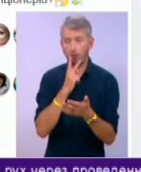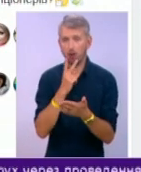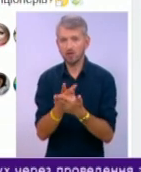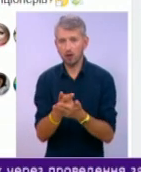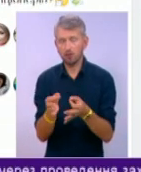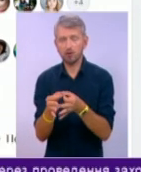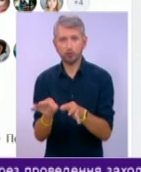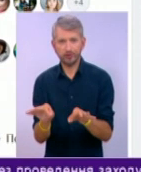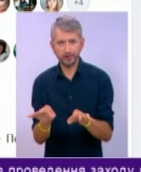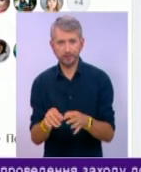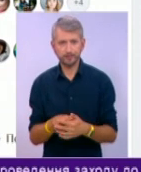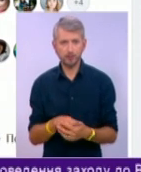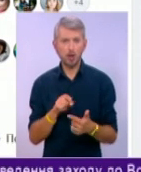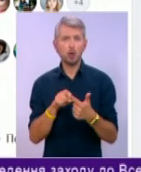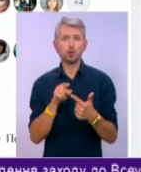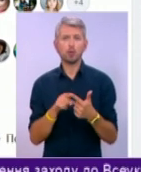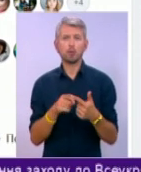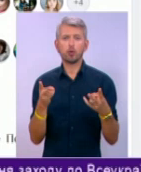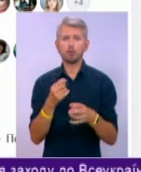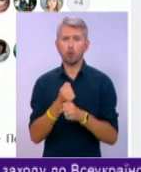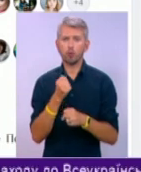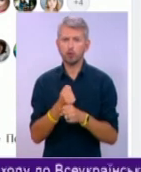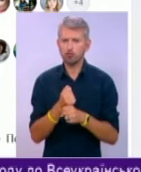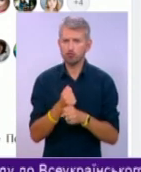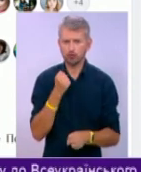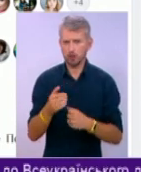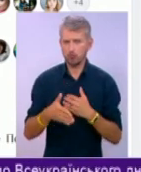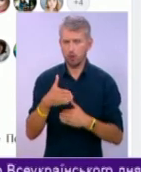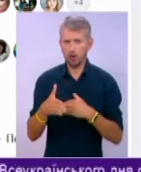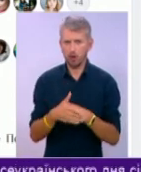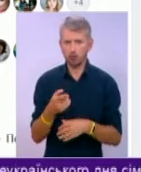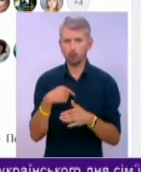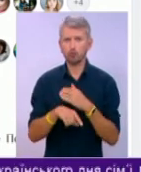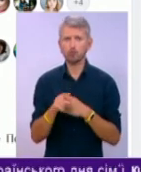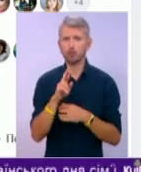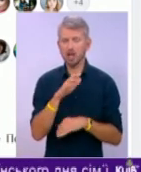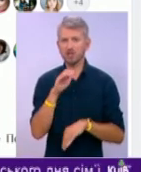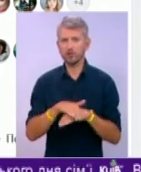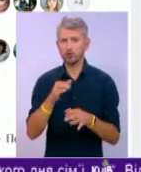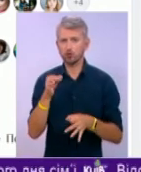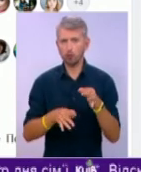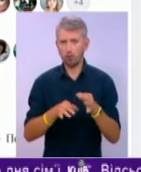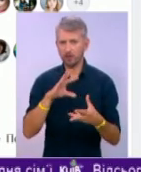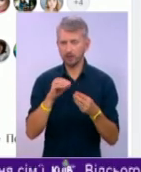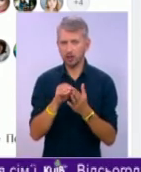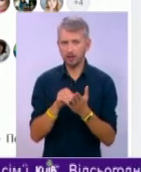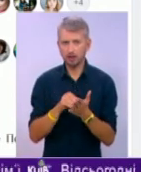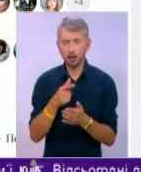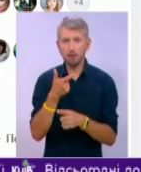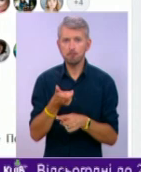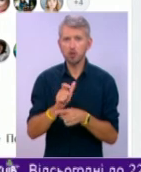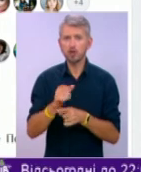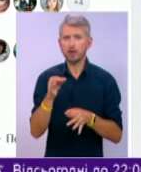показали, відпустили». Другий варіант – потрібно робити жорсткішим покарання, оскільки, як свідчить судова статистика, більшість